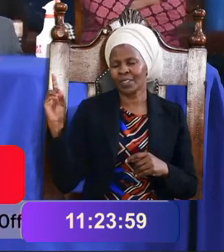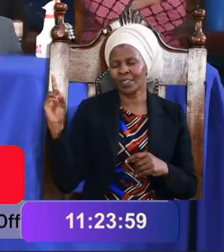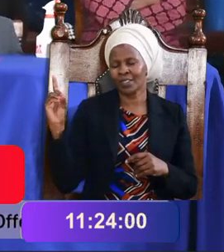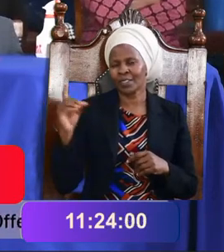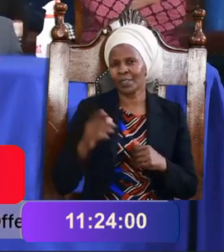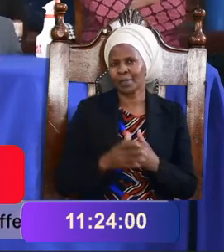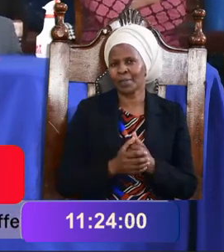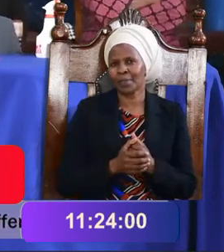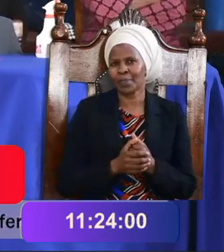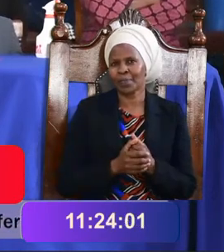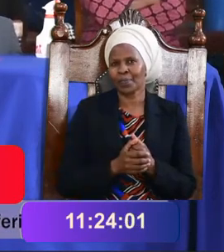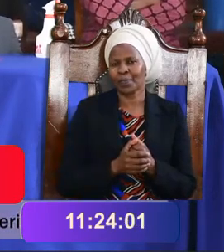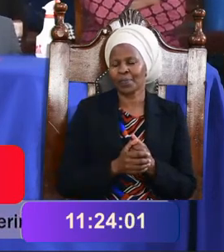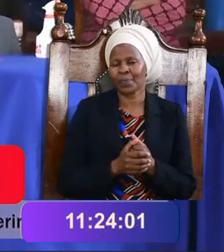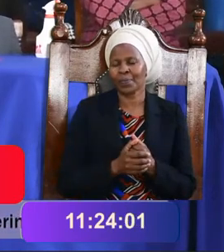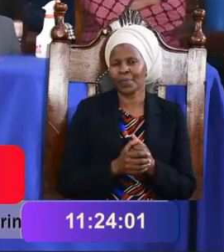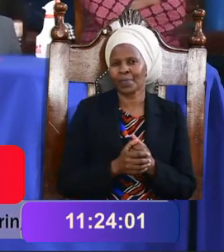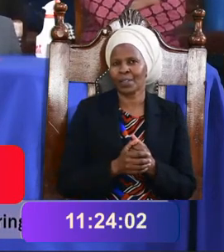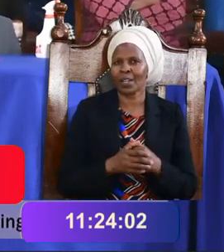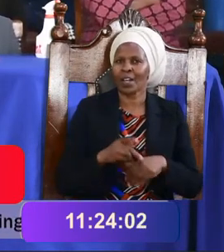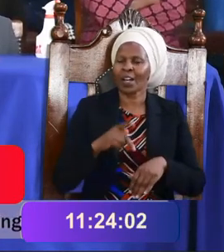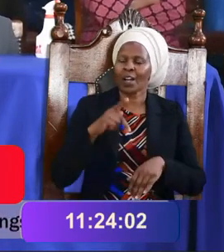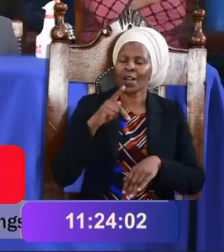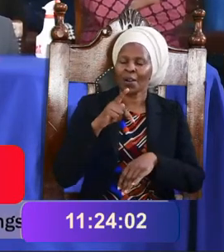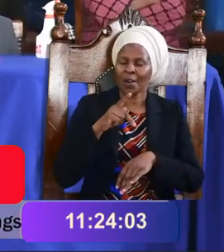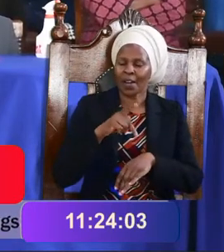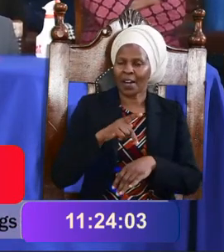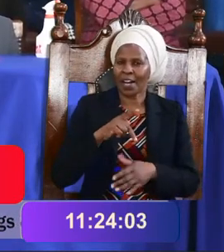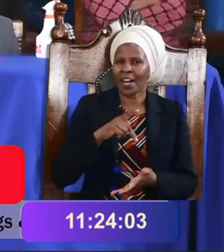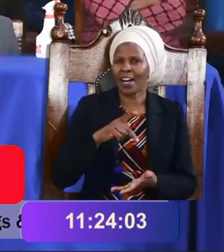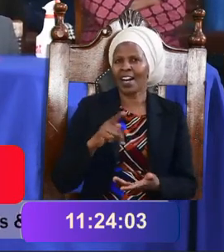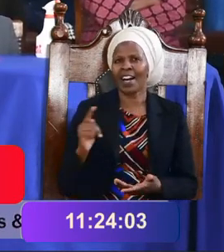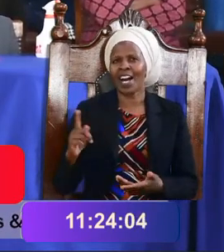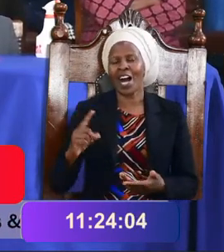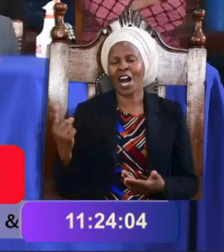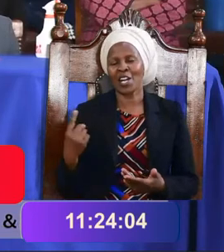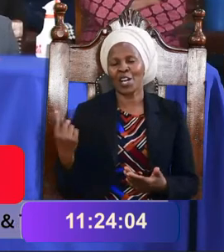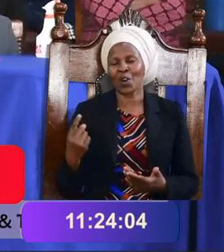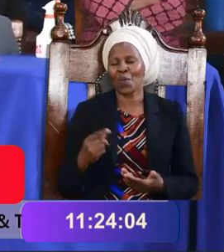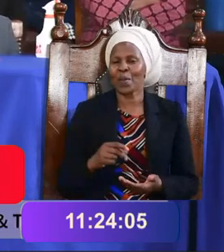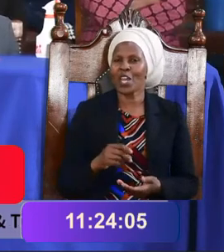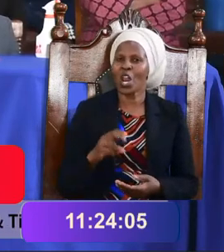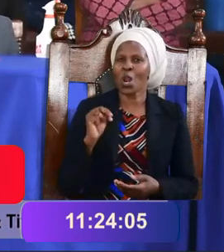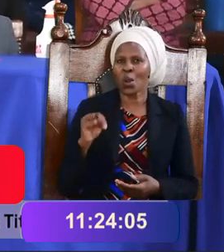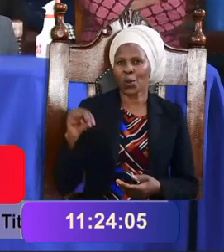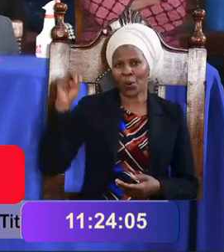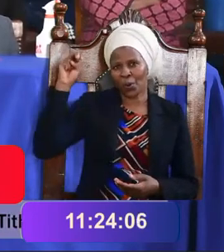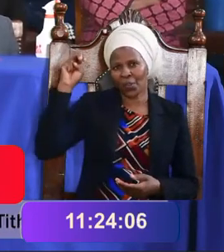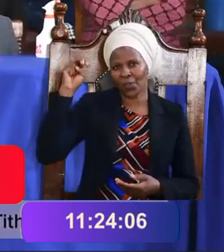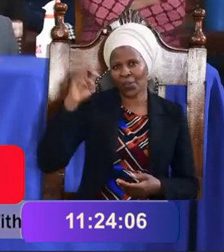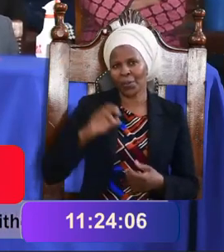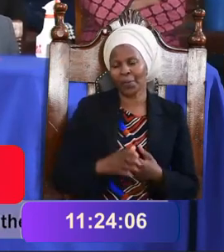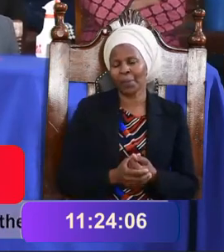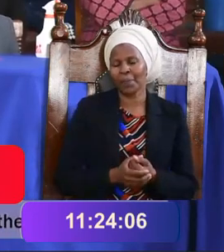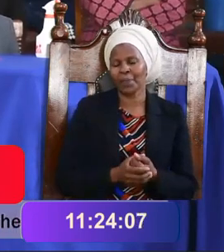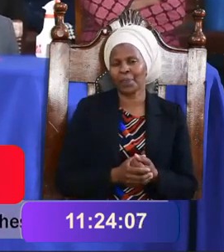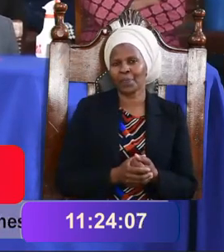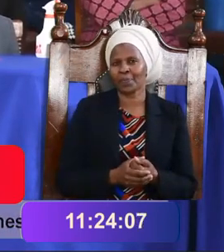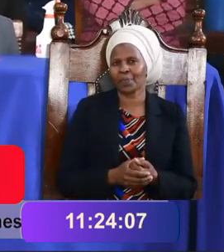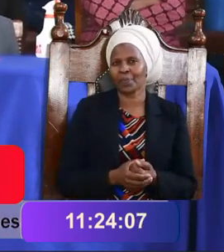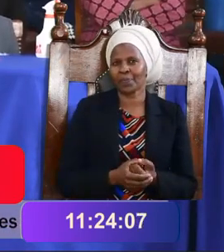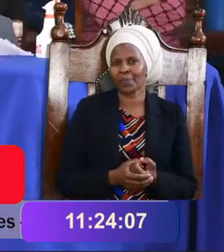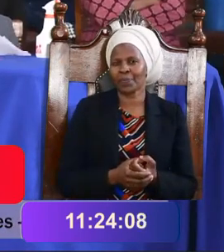Parish, Nairobi North Presbytery. Karibu sana Bahati mchungaji, na Bwana awe naye. Thank you.